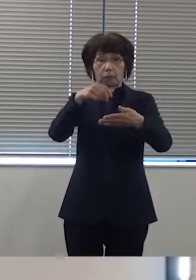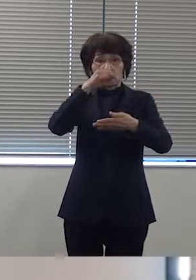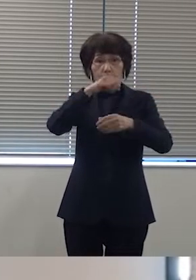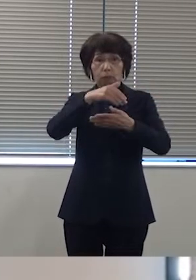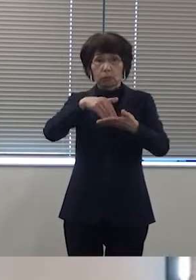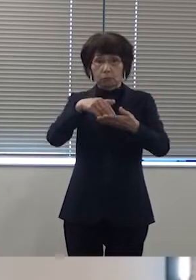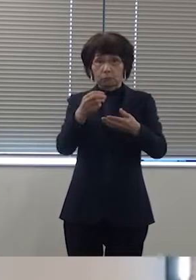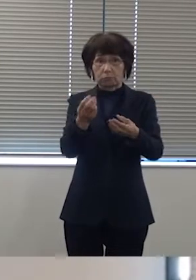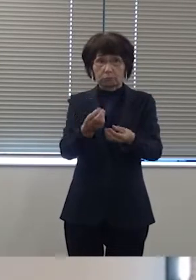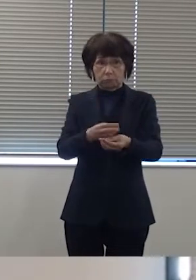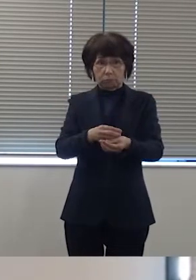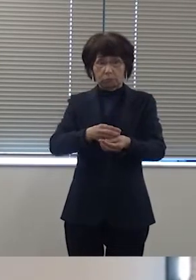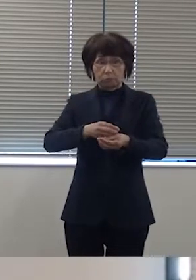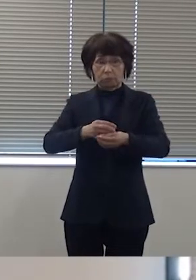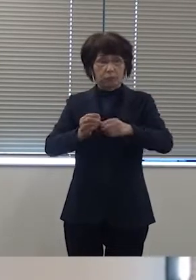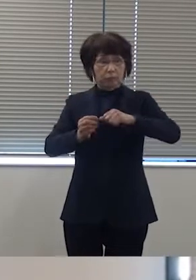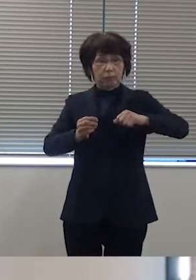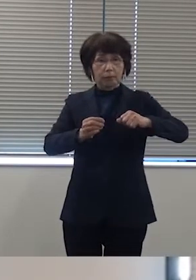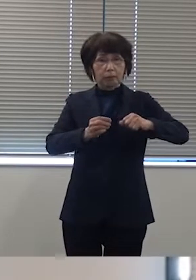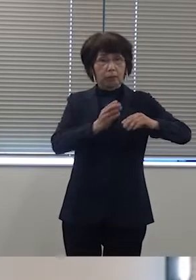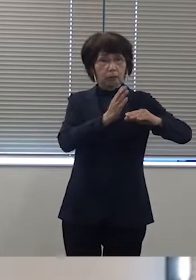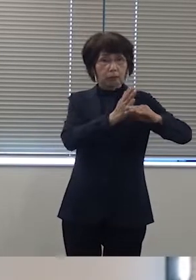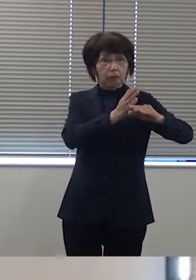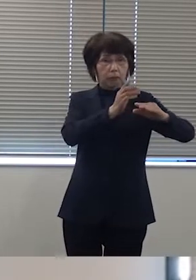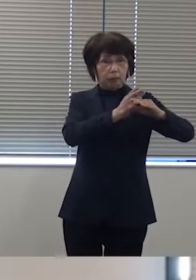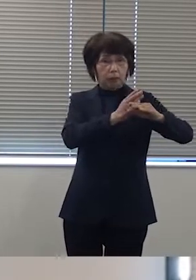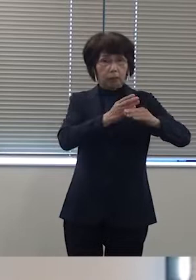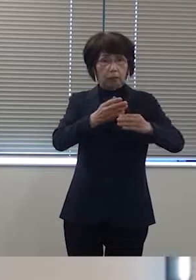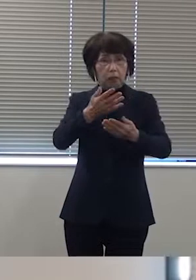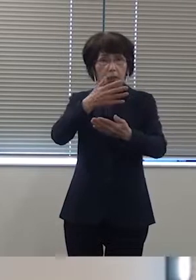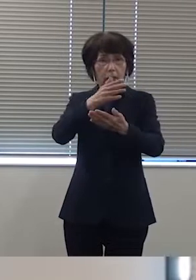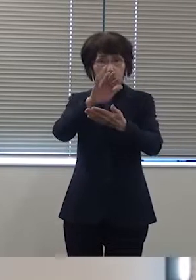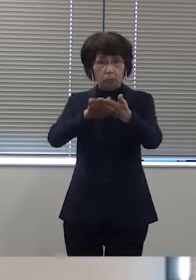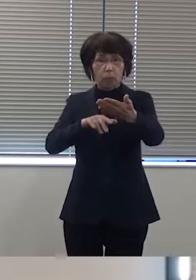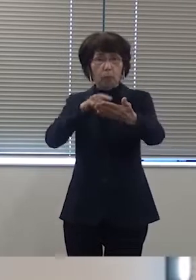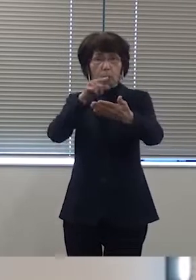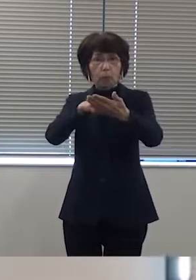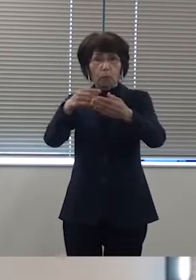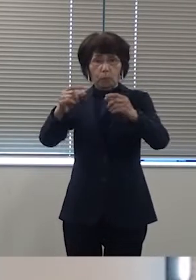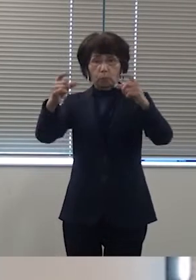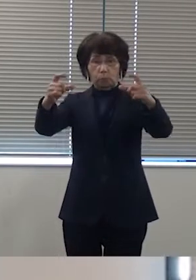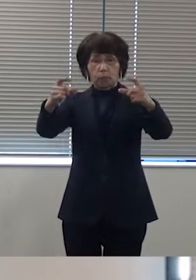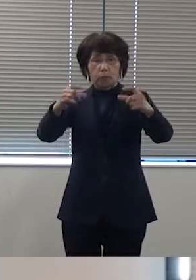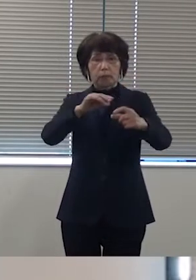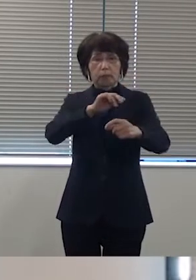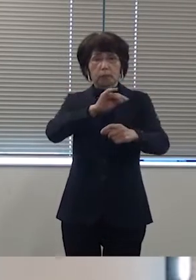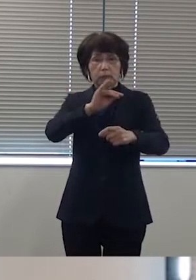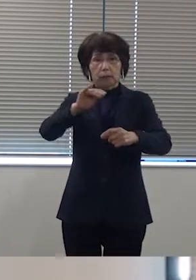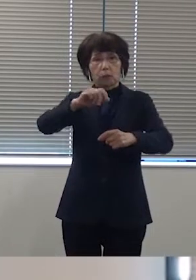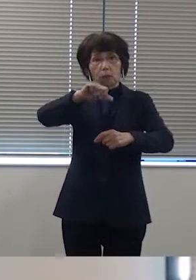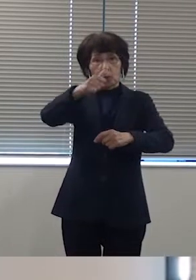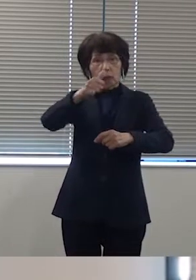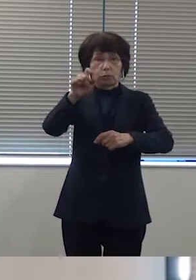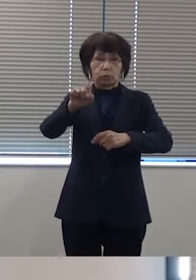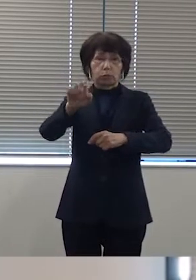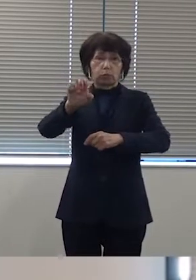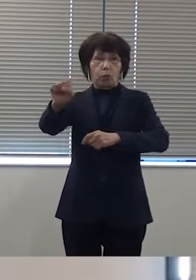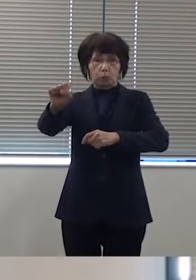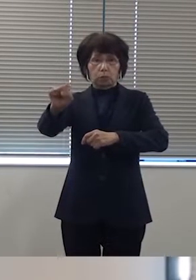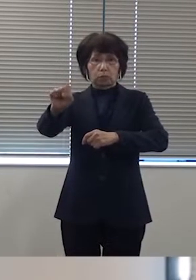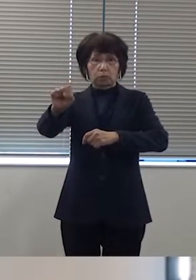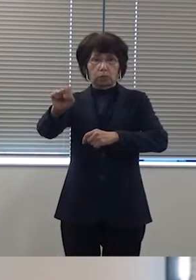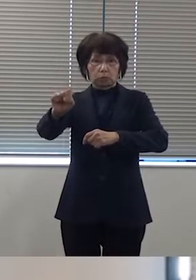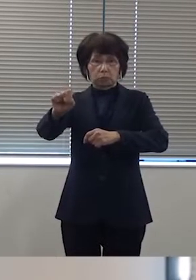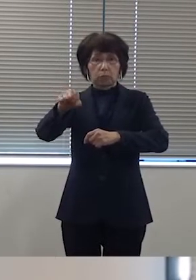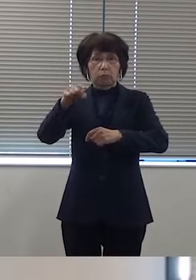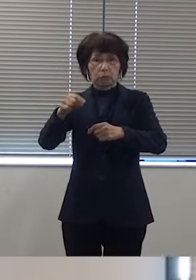れども、左の真ん中、また表の一番上にもありますように1510億、